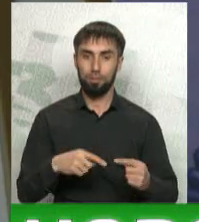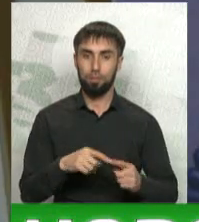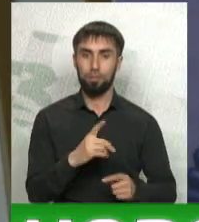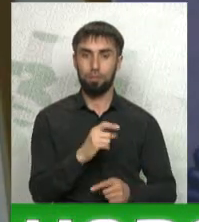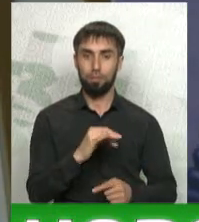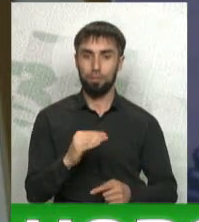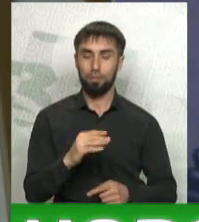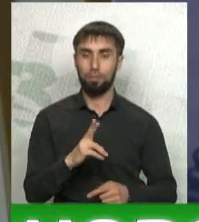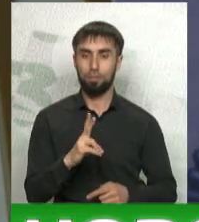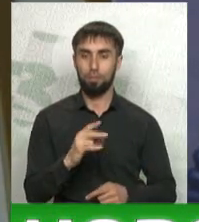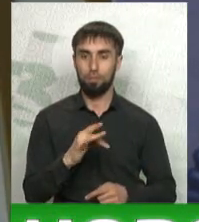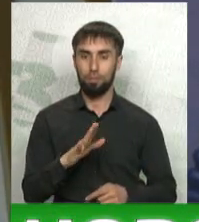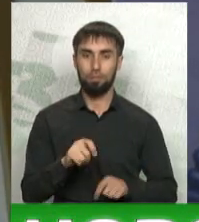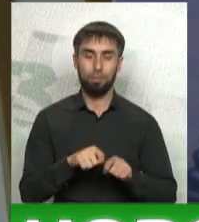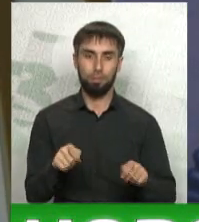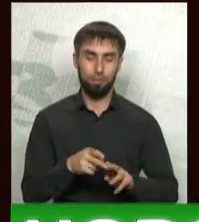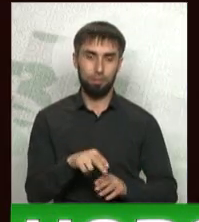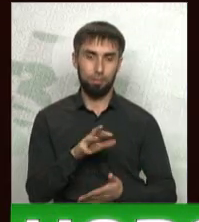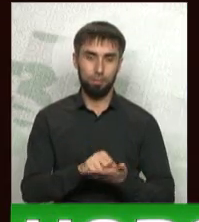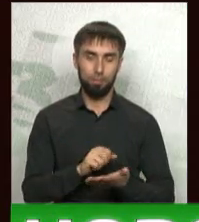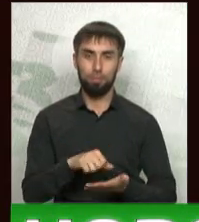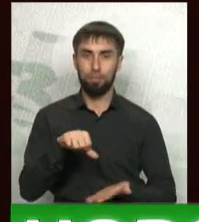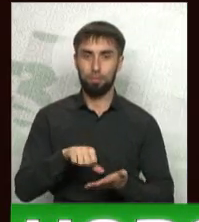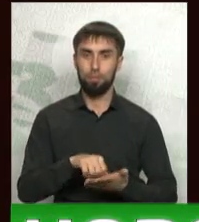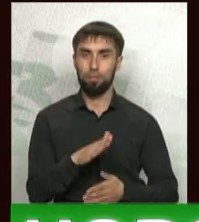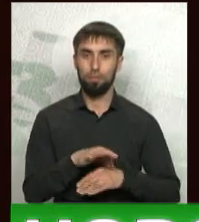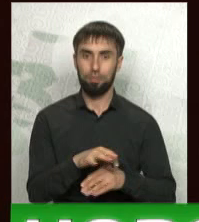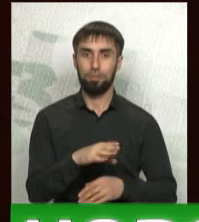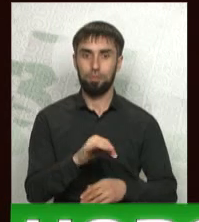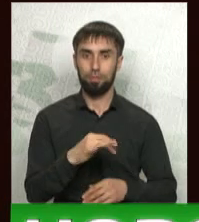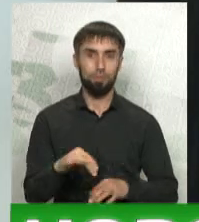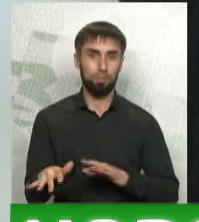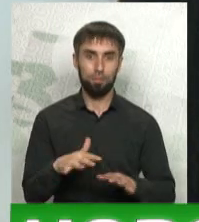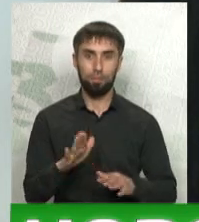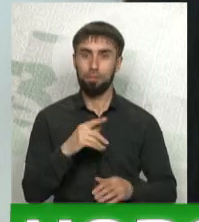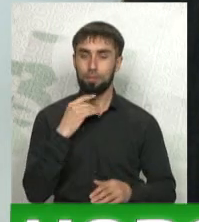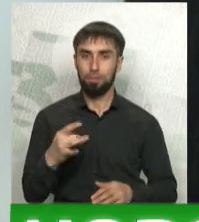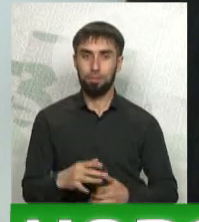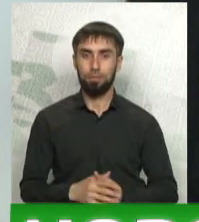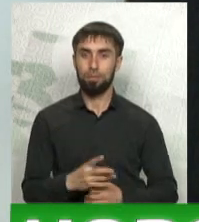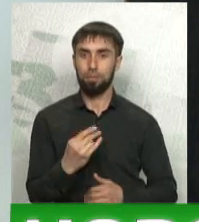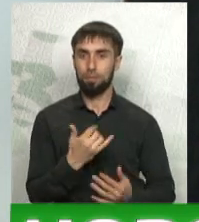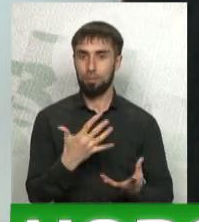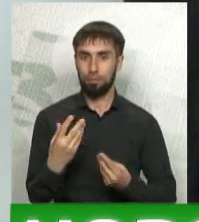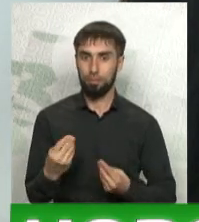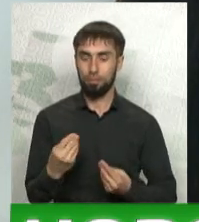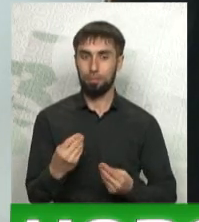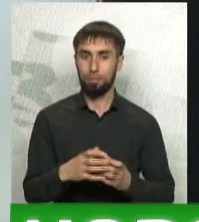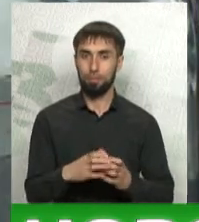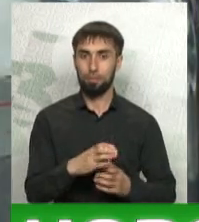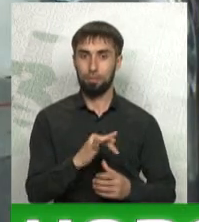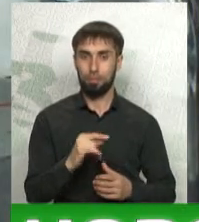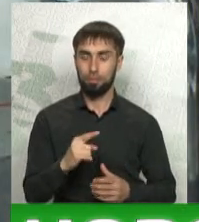каско и ведет организационную и творческую деятельность участвует проведение творческих мероприятий в республике на сегодняшний день в составе